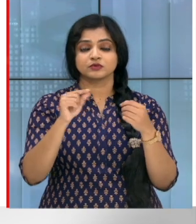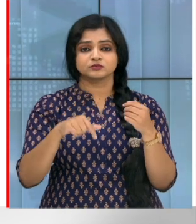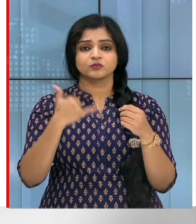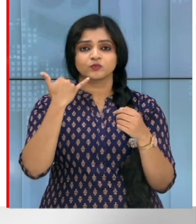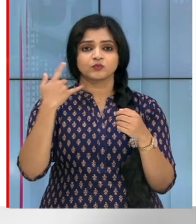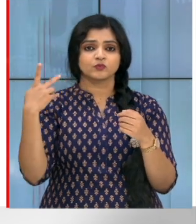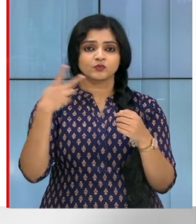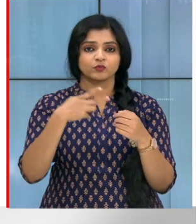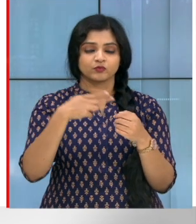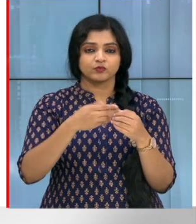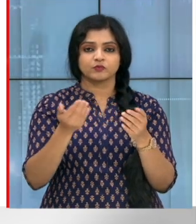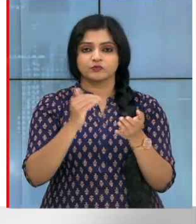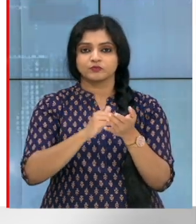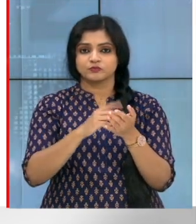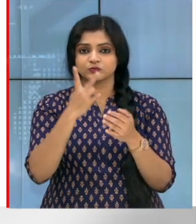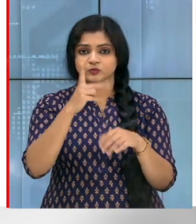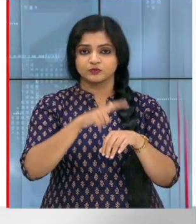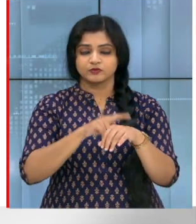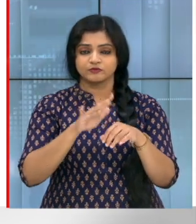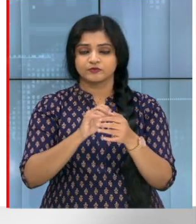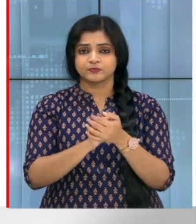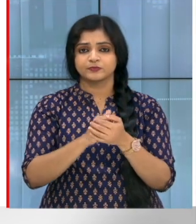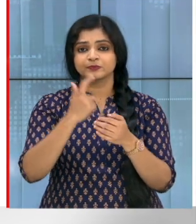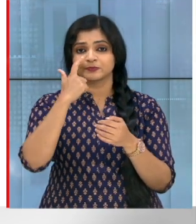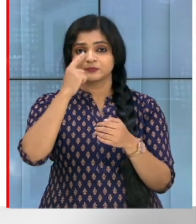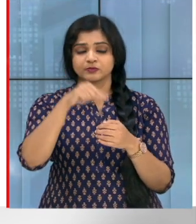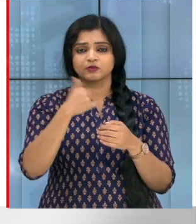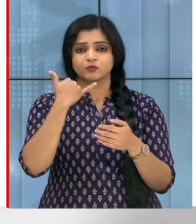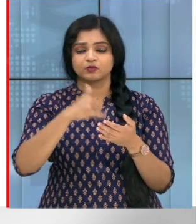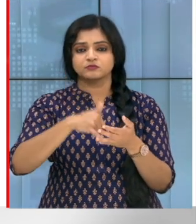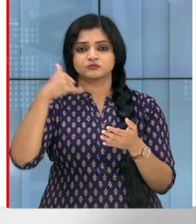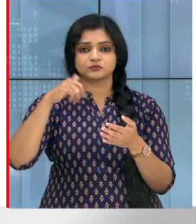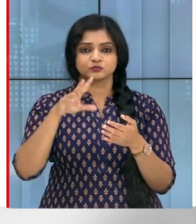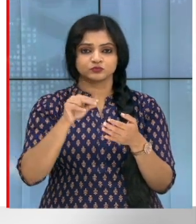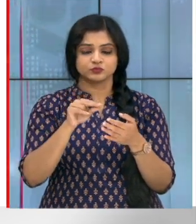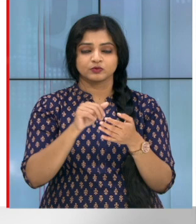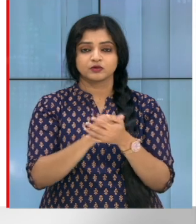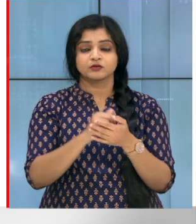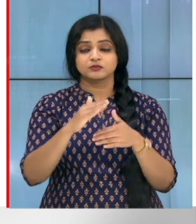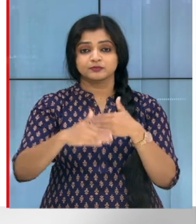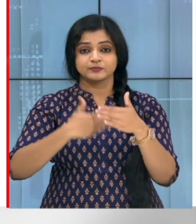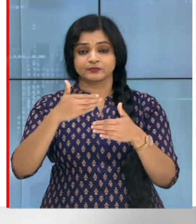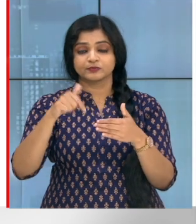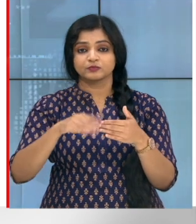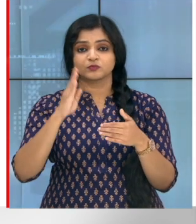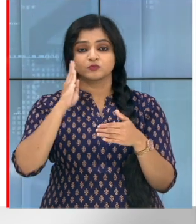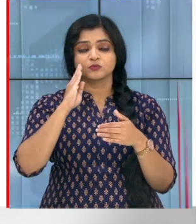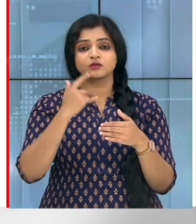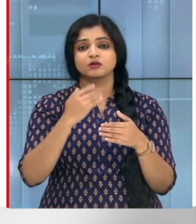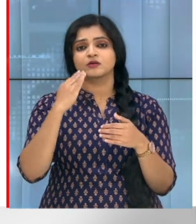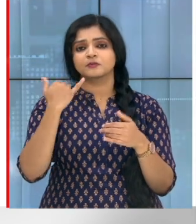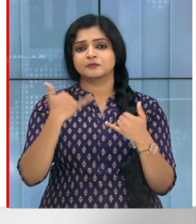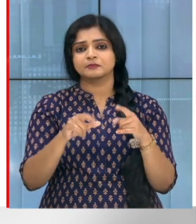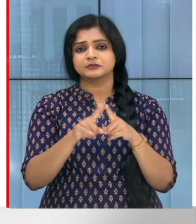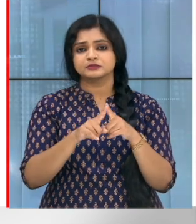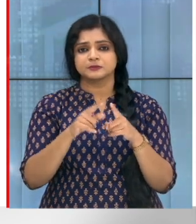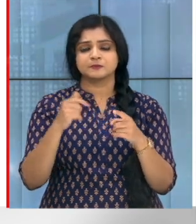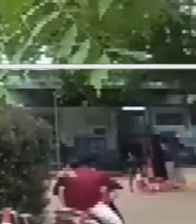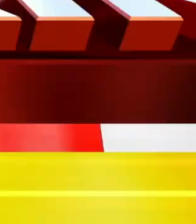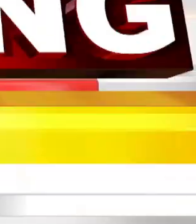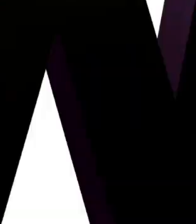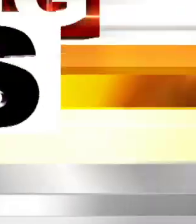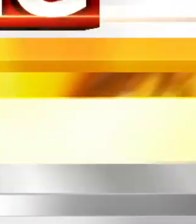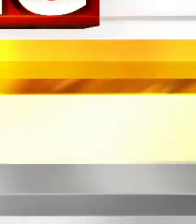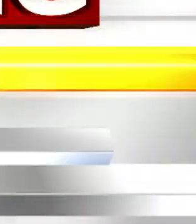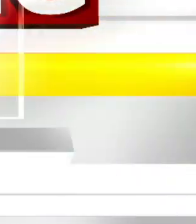ഈ ഓഡിയോ കോൾ ആരോഗ്യ പ്രവർത്തക എടുത്തിരുന്നില്ല. ഇതിന് പിന്നാലെയാണ് മൊബൈലിലേക്ക് അശ്ലീല സന്ദേശം എത്തിയത്. തുടർന്ന്